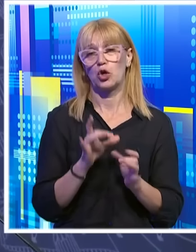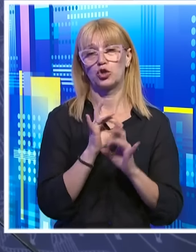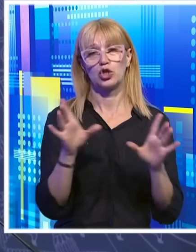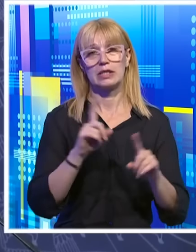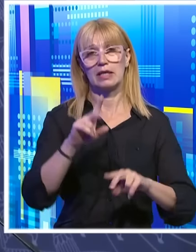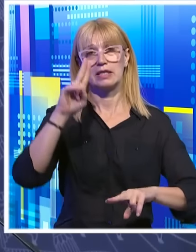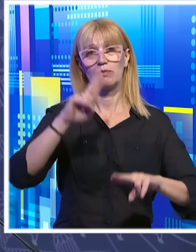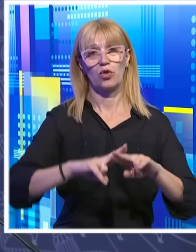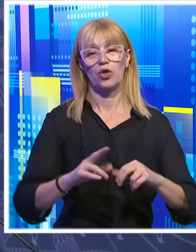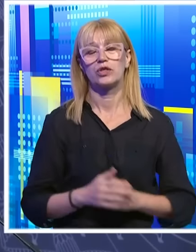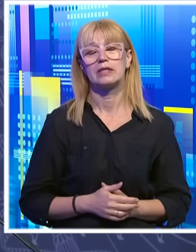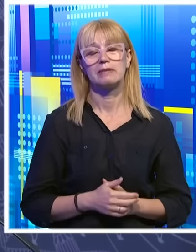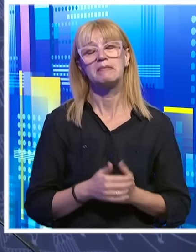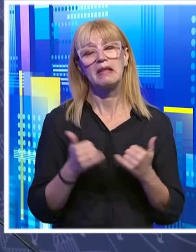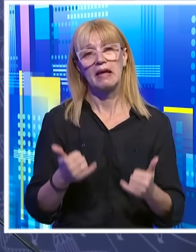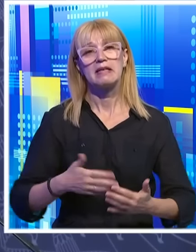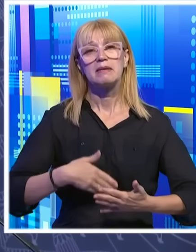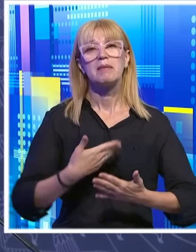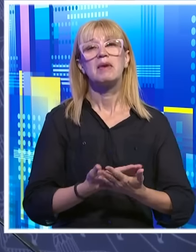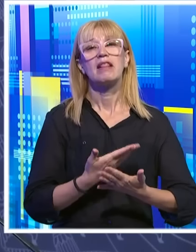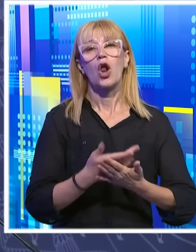sam danas razgovor, ali argumentovan.